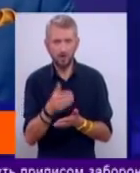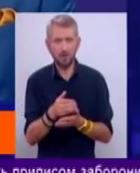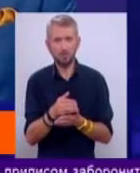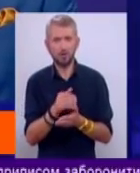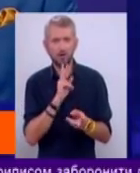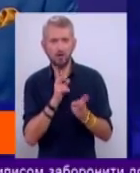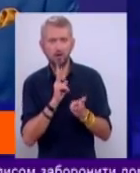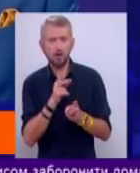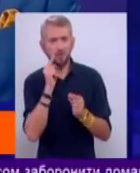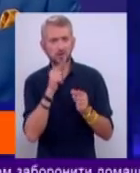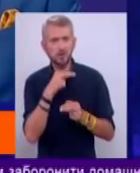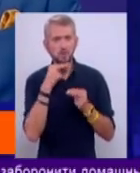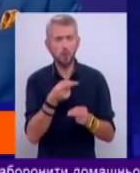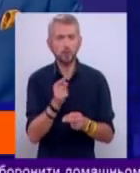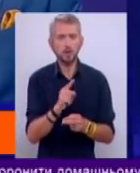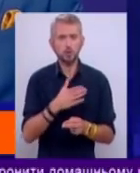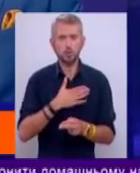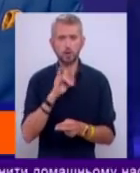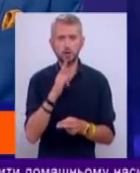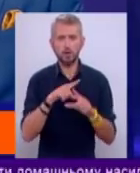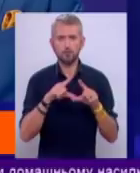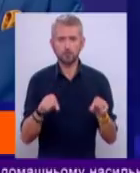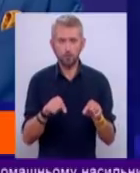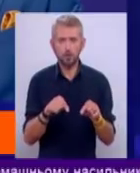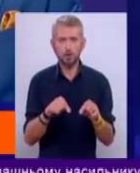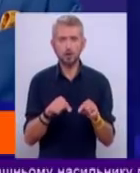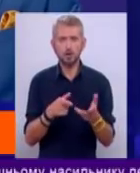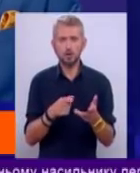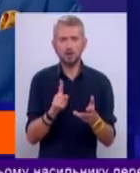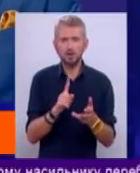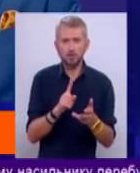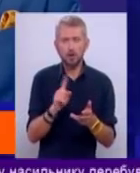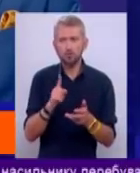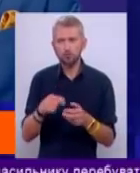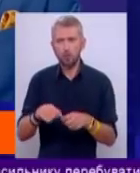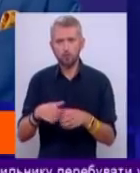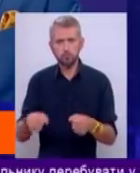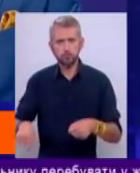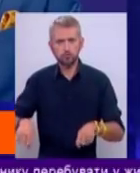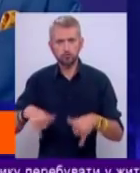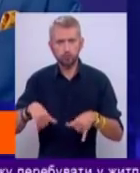вчителям, зверніть, будь ласка, увагу на те, що моя дитина в школі їсть помилі, і що тягаються там торби, і не